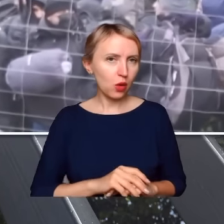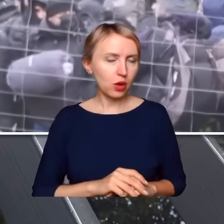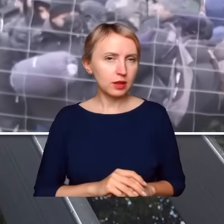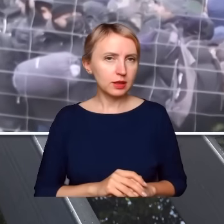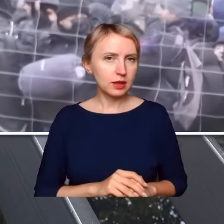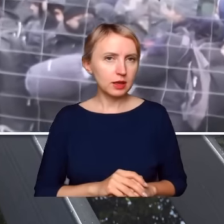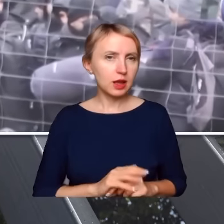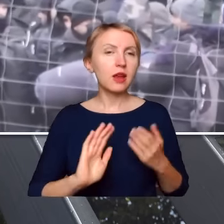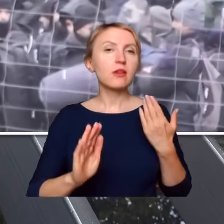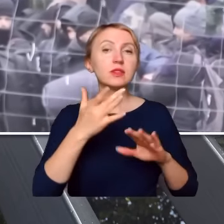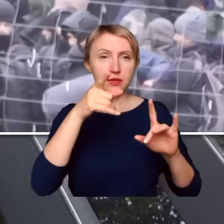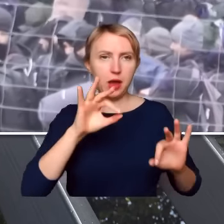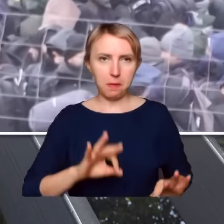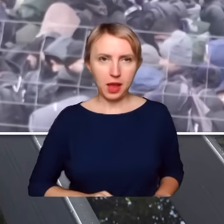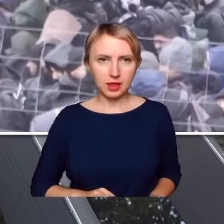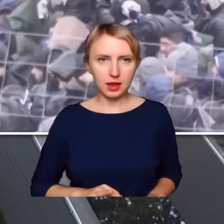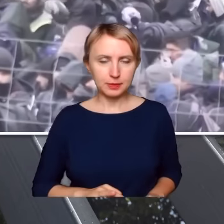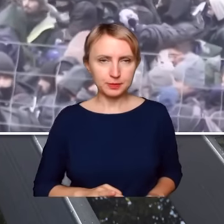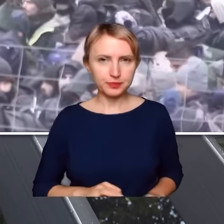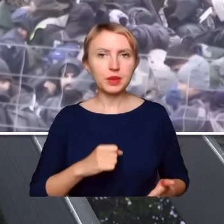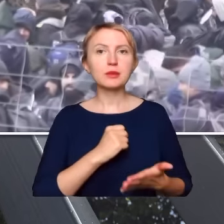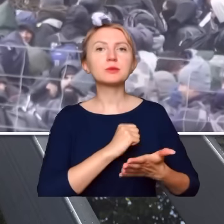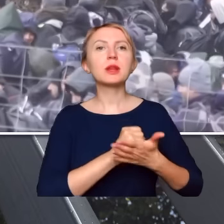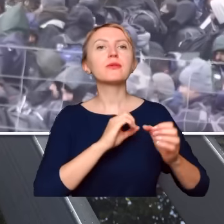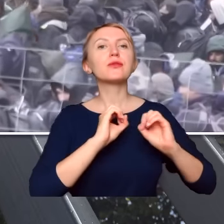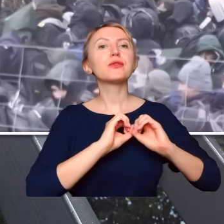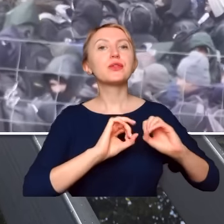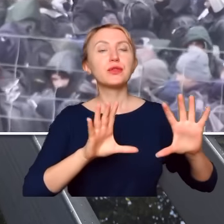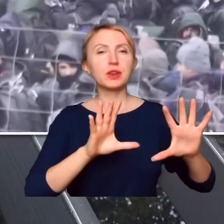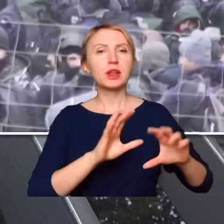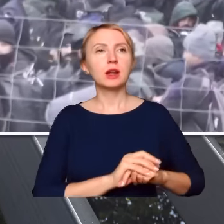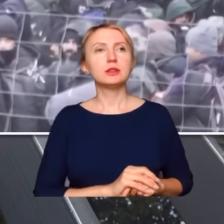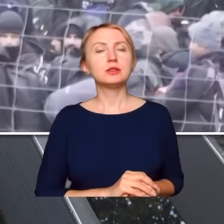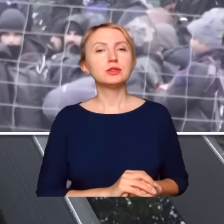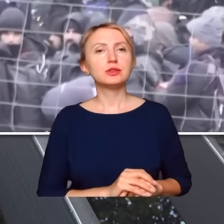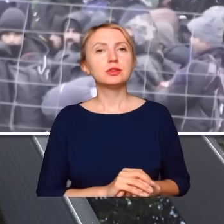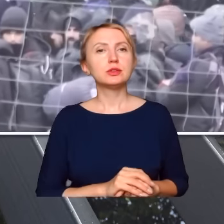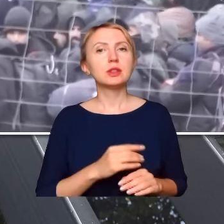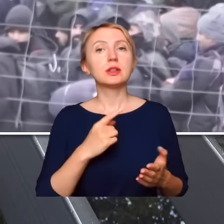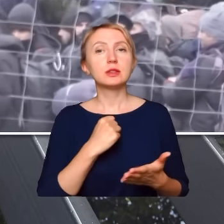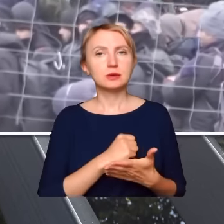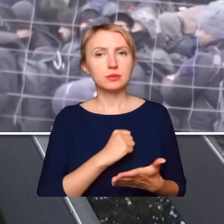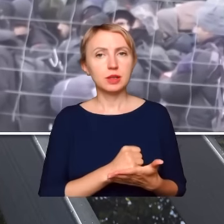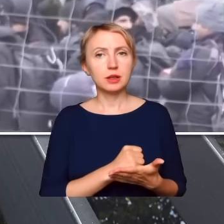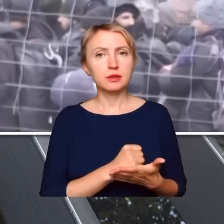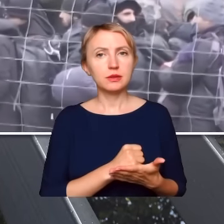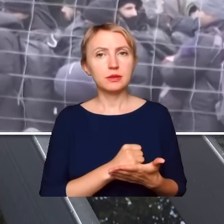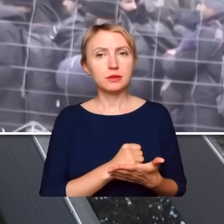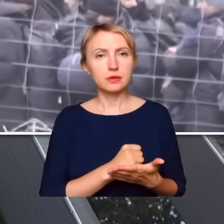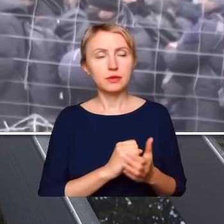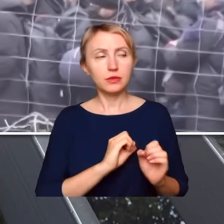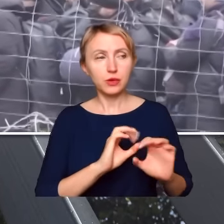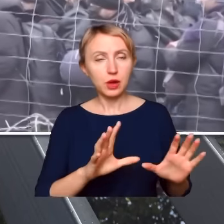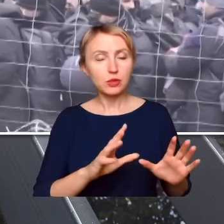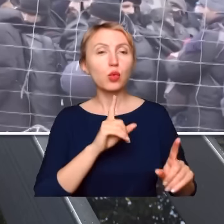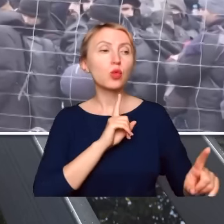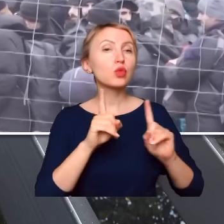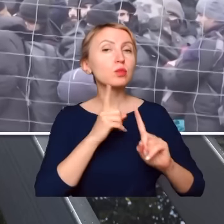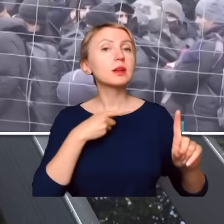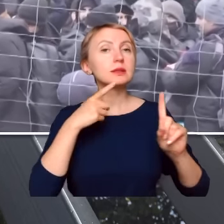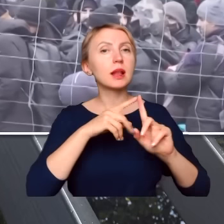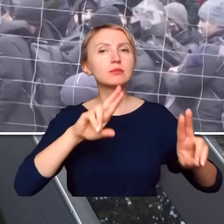wzywa pana w kwestii wyjaśnień tej właśnie sprawy. Rozmowa ma służyć przekazaniu